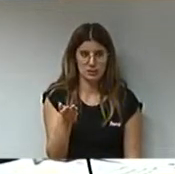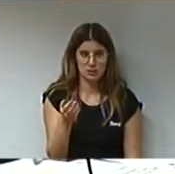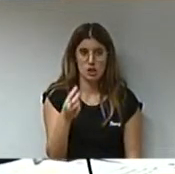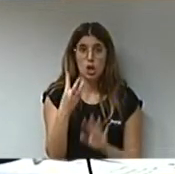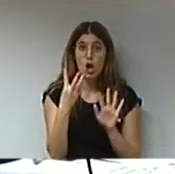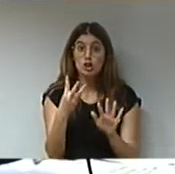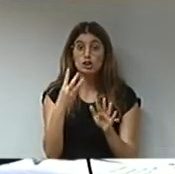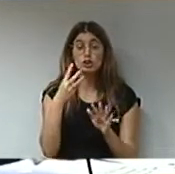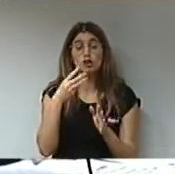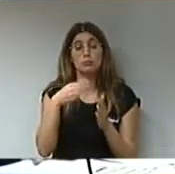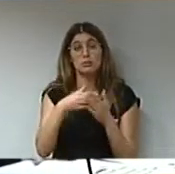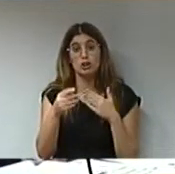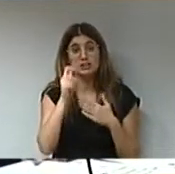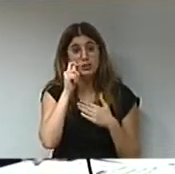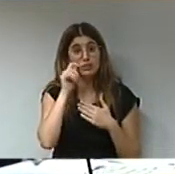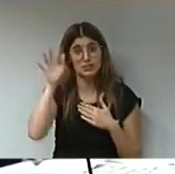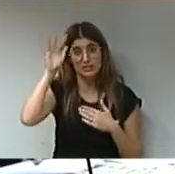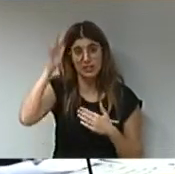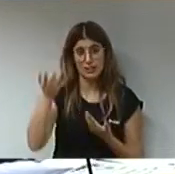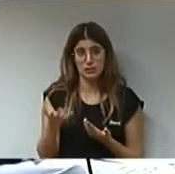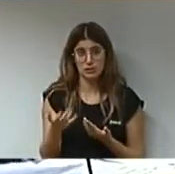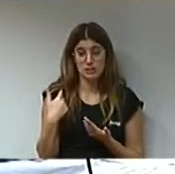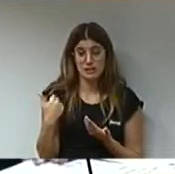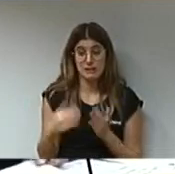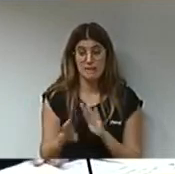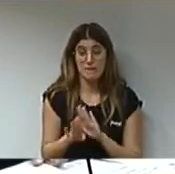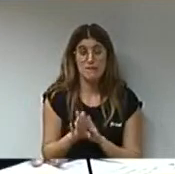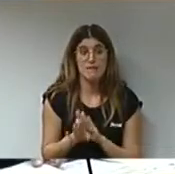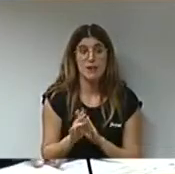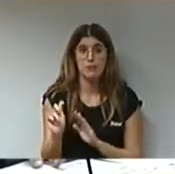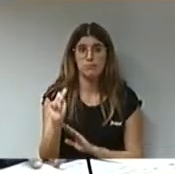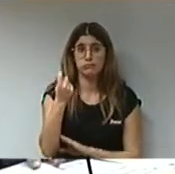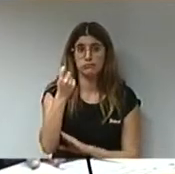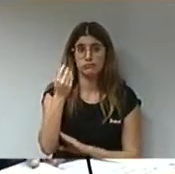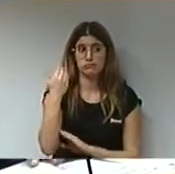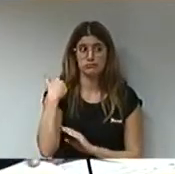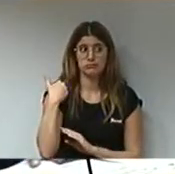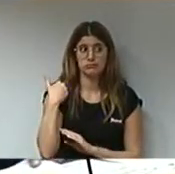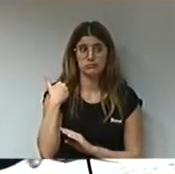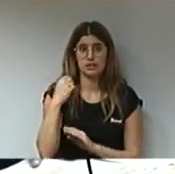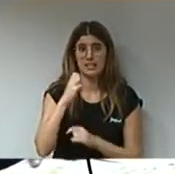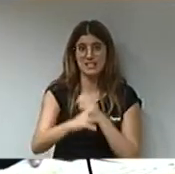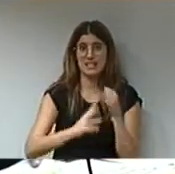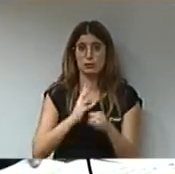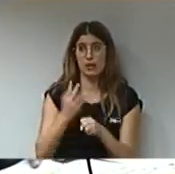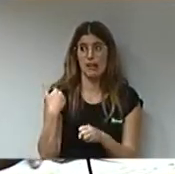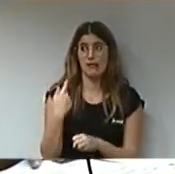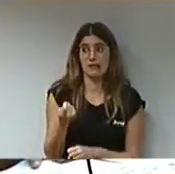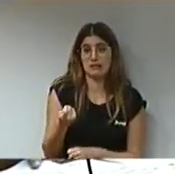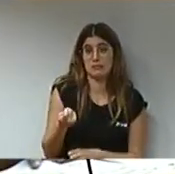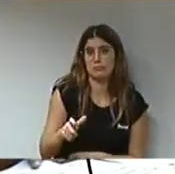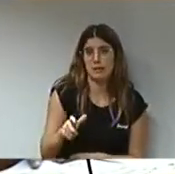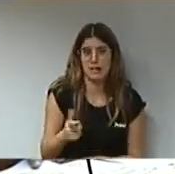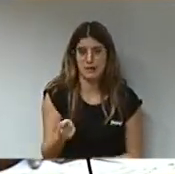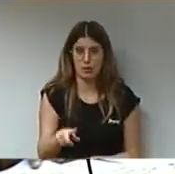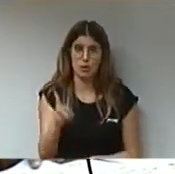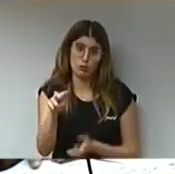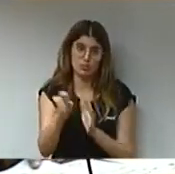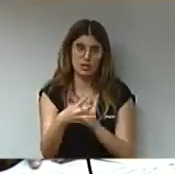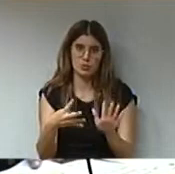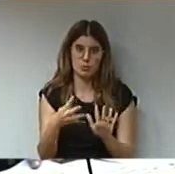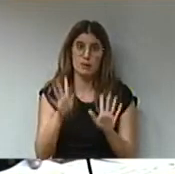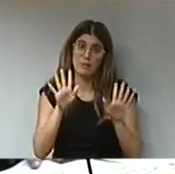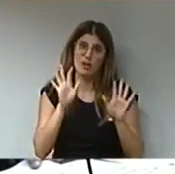estrangers. Estem ja a prop del rècord que aconseguirem en la legislatura anterior, en el d'Àneu, malgrat